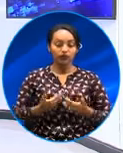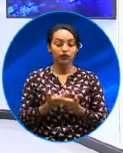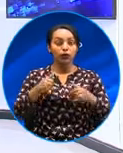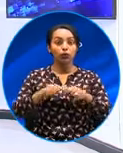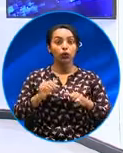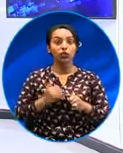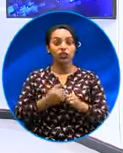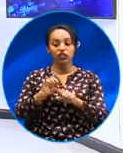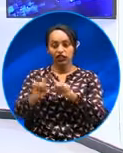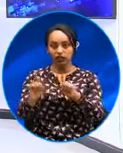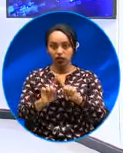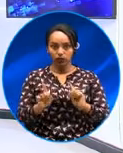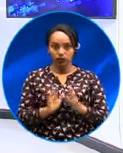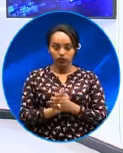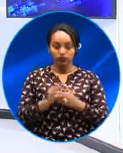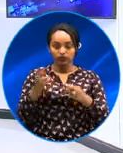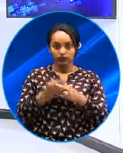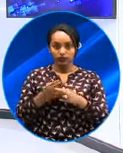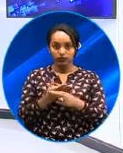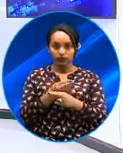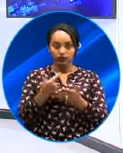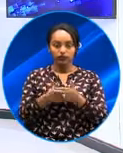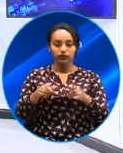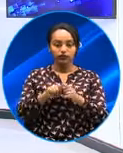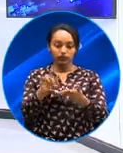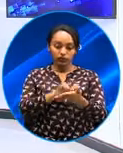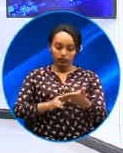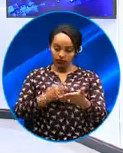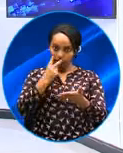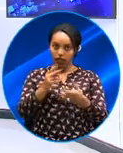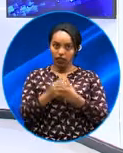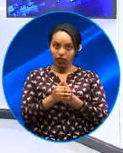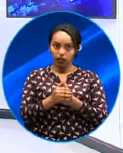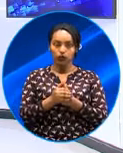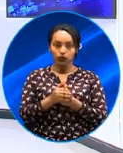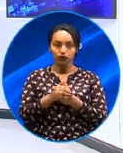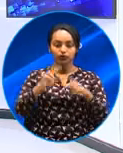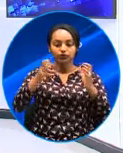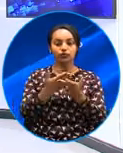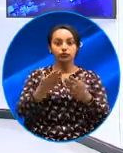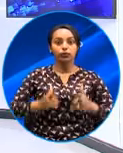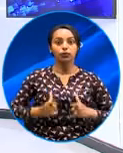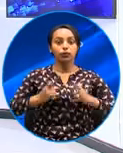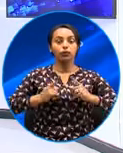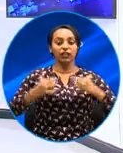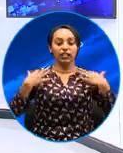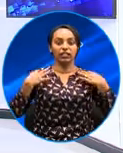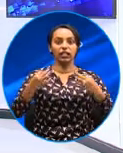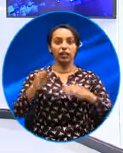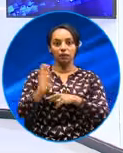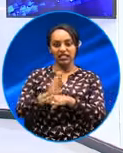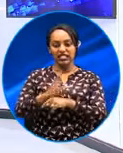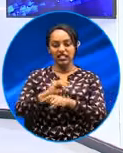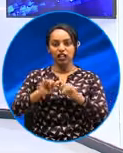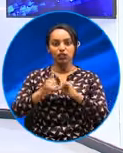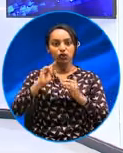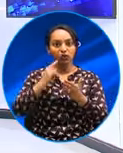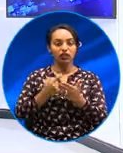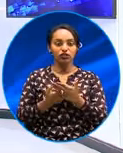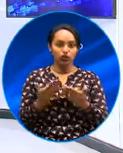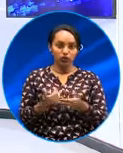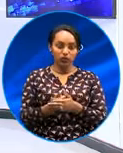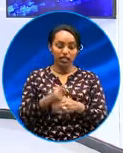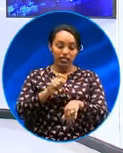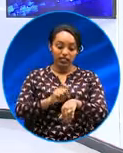ታዲያ በቆይታችን የተለያዩ በአጫጭር እንደዚሁም በዝርዝር የምንመለከታቸው ወርሰ ጉዳዮች ይኖሩናል። የጤና የቢዝነስ እና ስፖርት